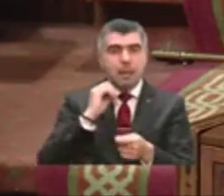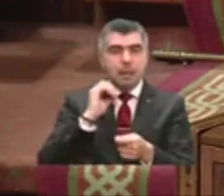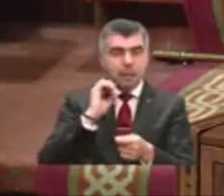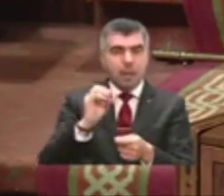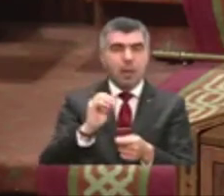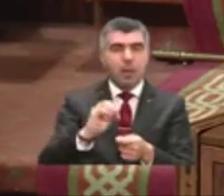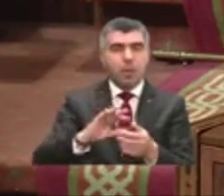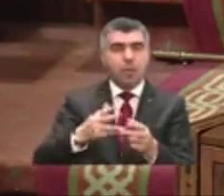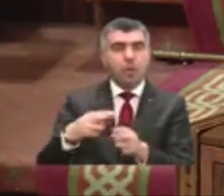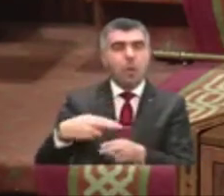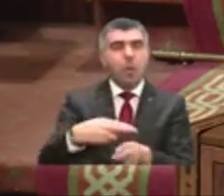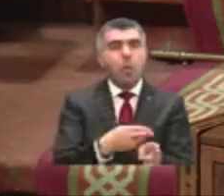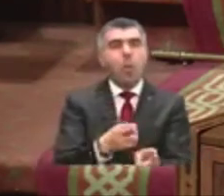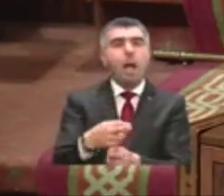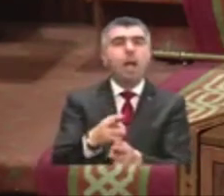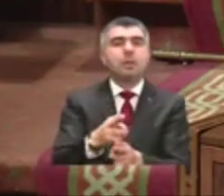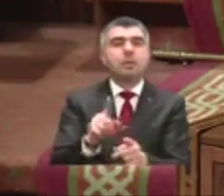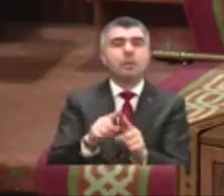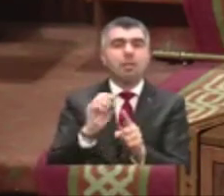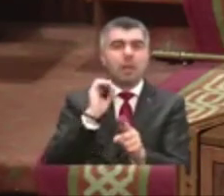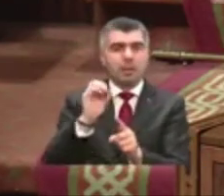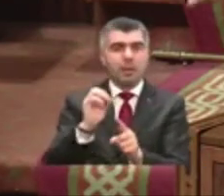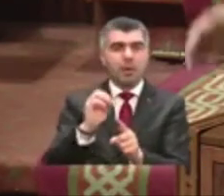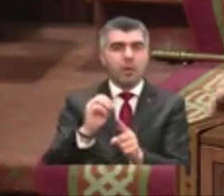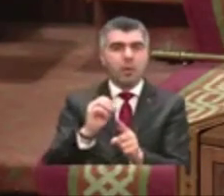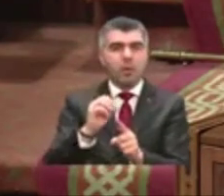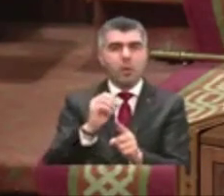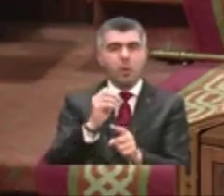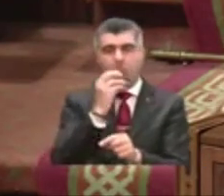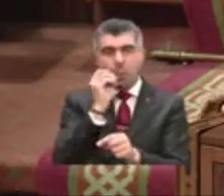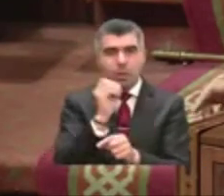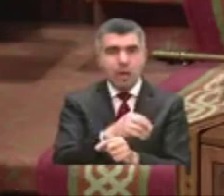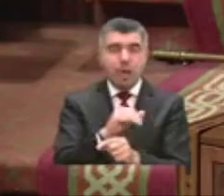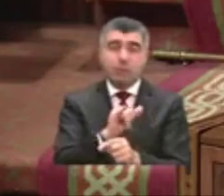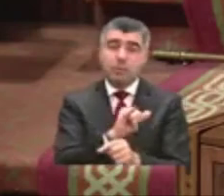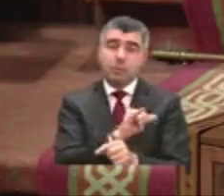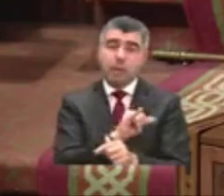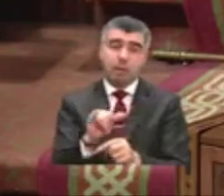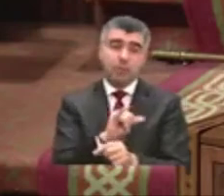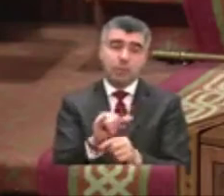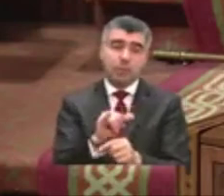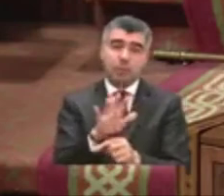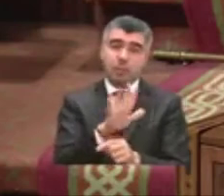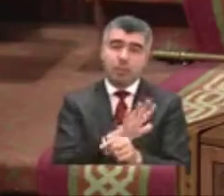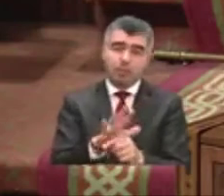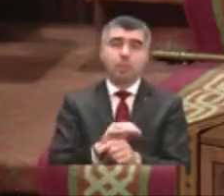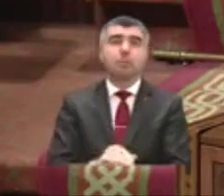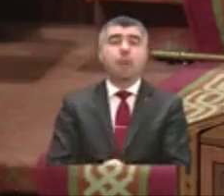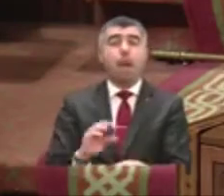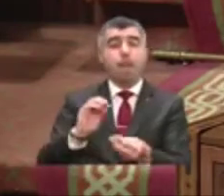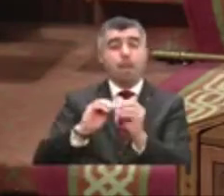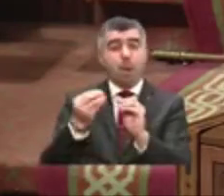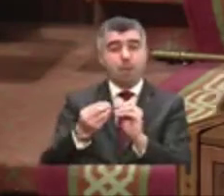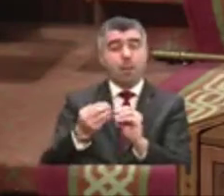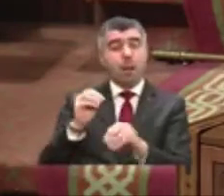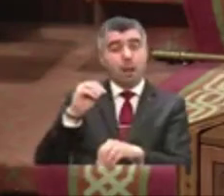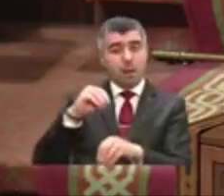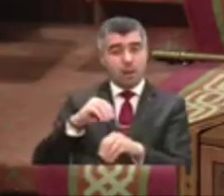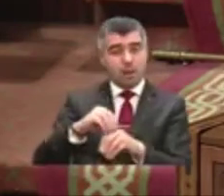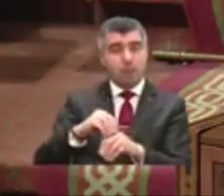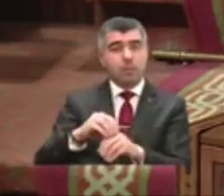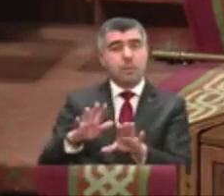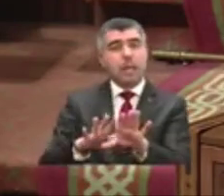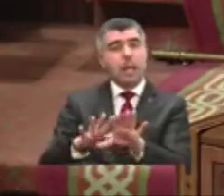الملوية بحال أم ربيع وبحال كذلك ديال تنسيفت. وعندنا إشكالية أسس ما سمعلهم،